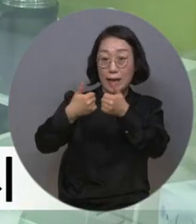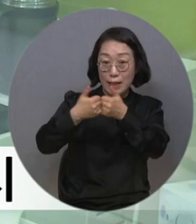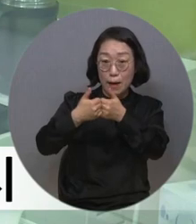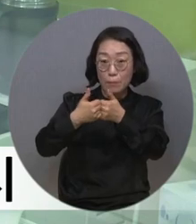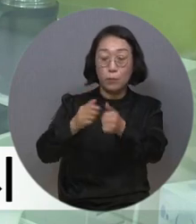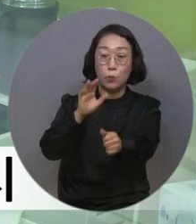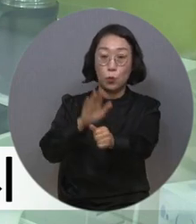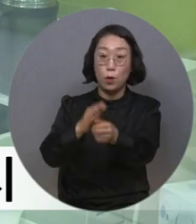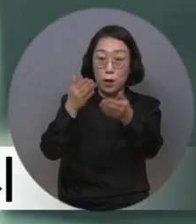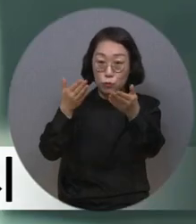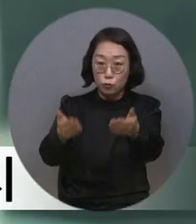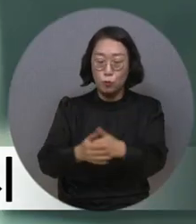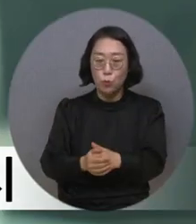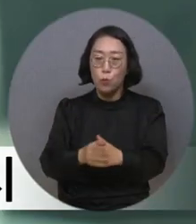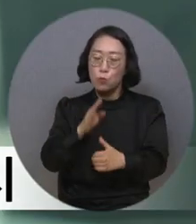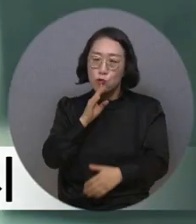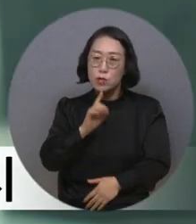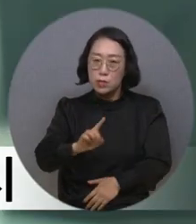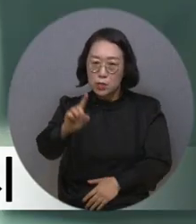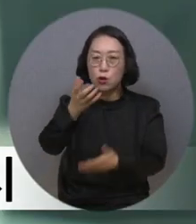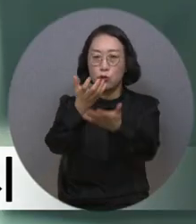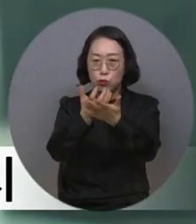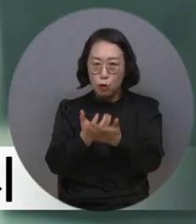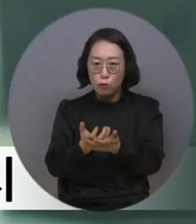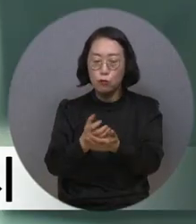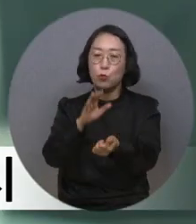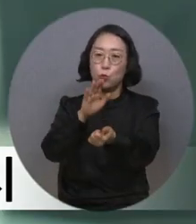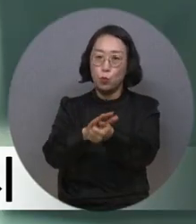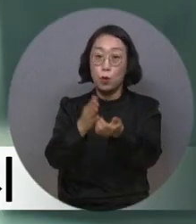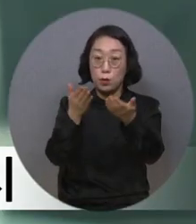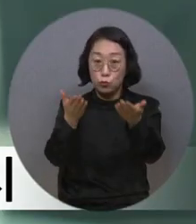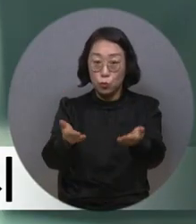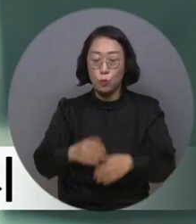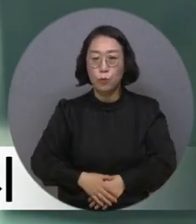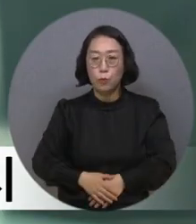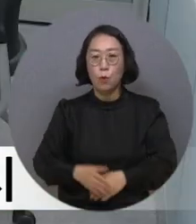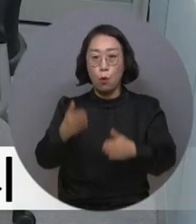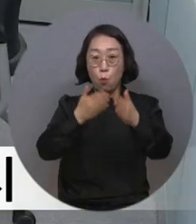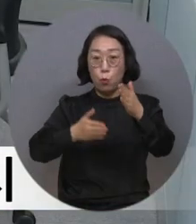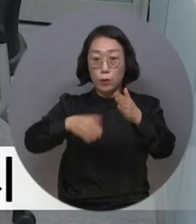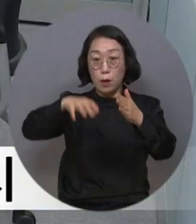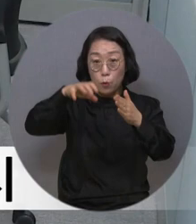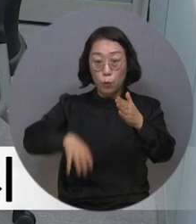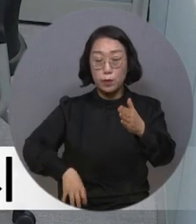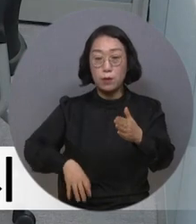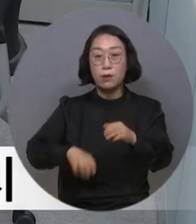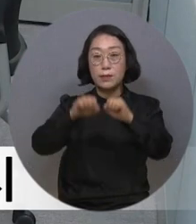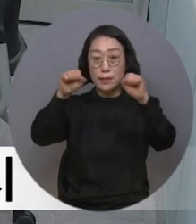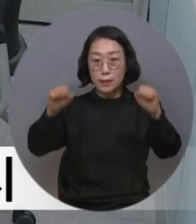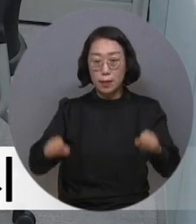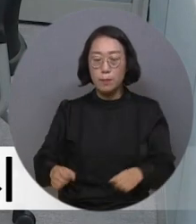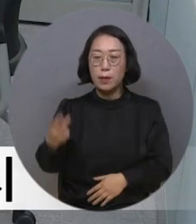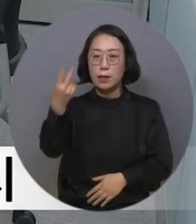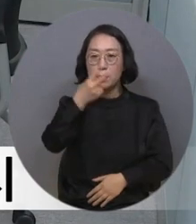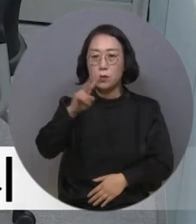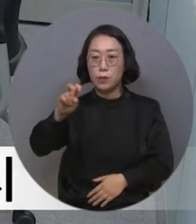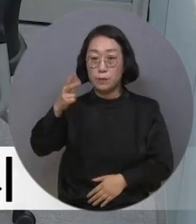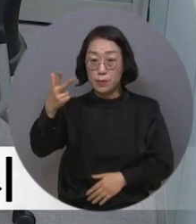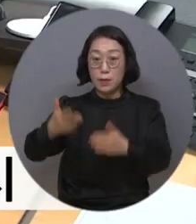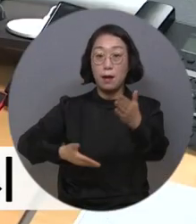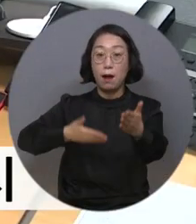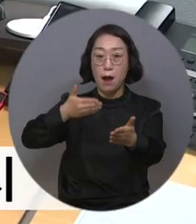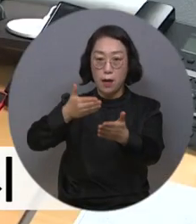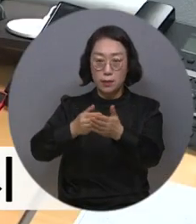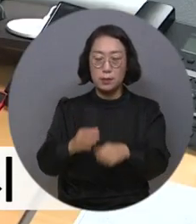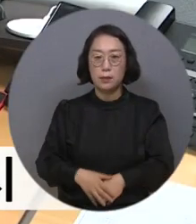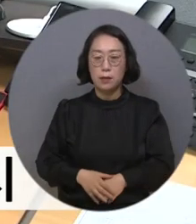상담 서비스와 민원신청서 제출 서비스 등을 제공하며 공단은 이번 시스템을 활용해 오는 2027년까지